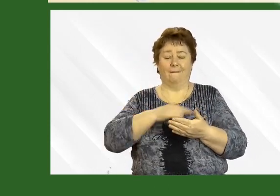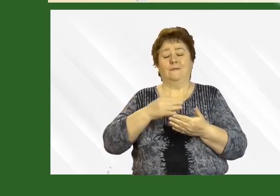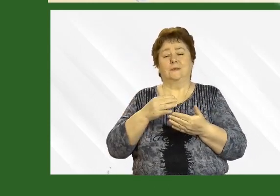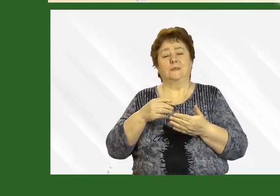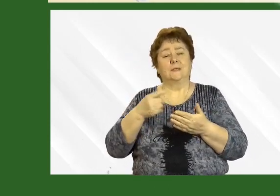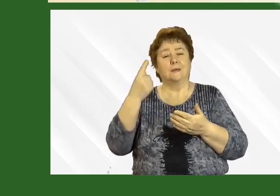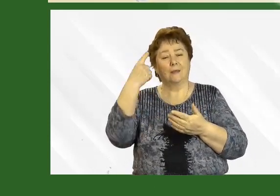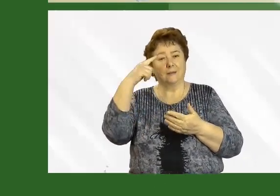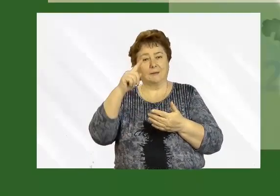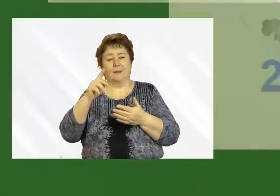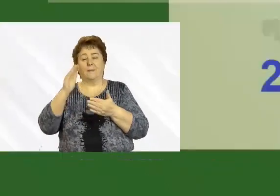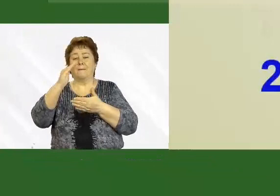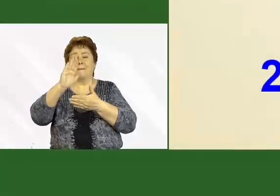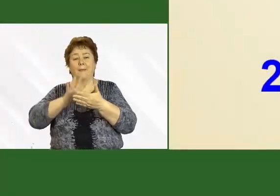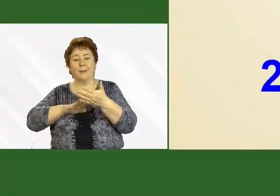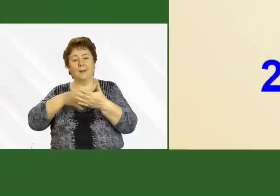ребус